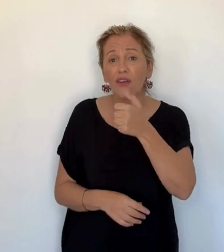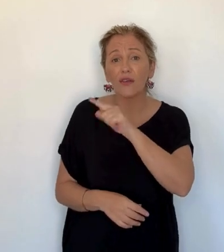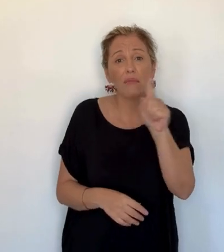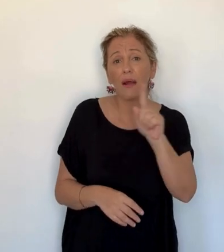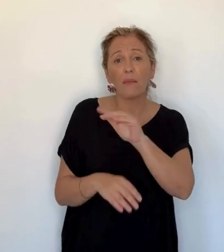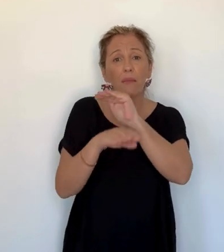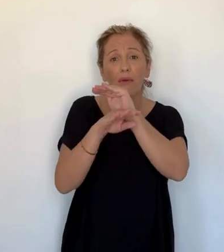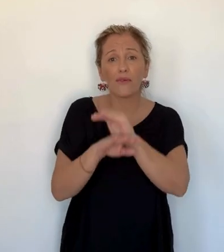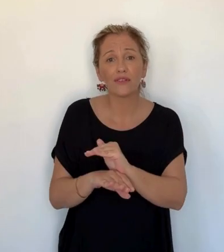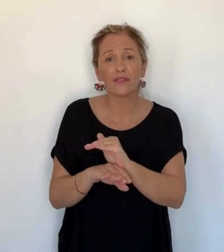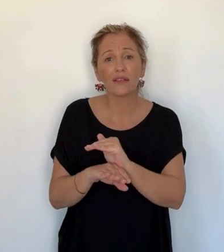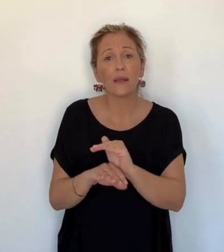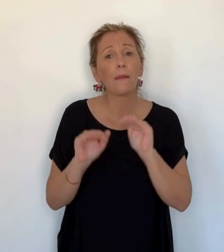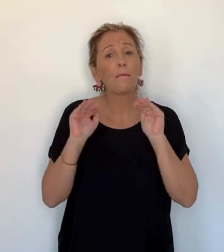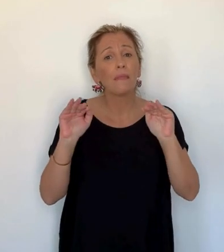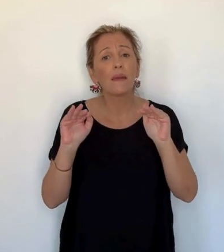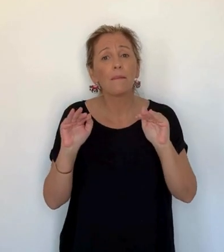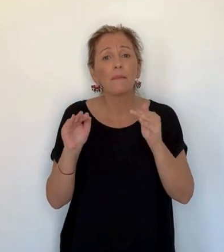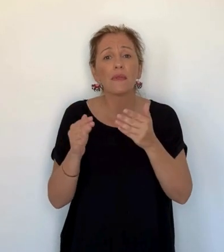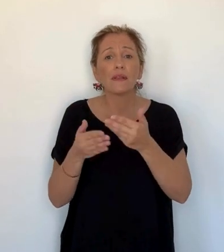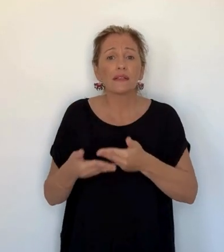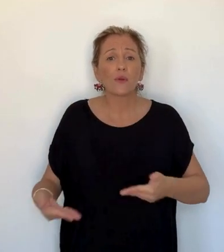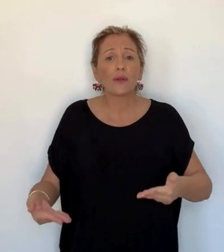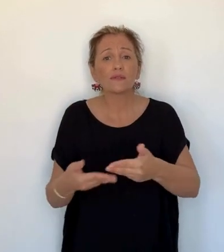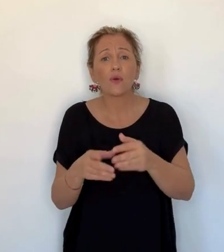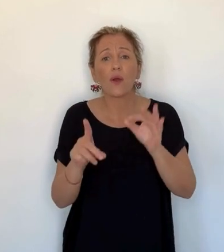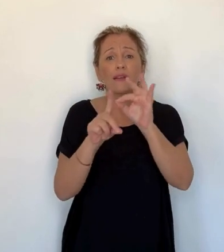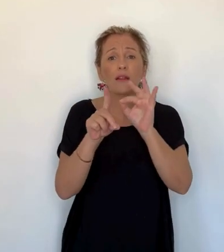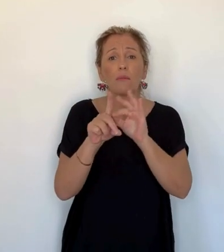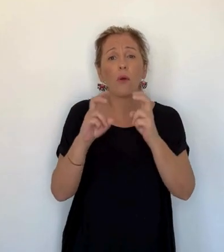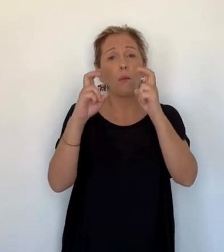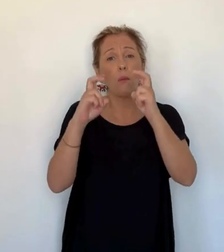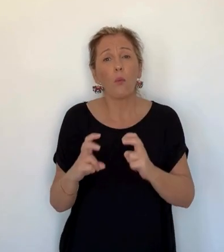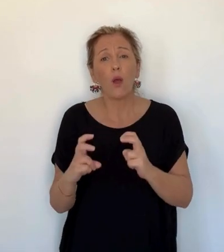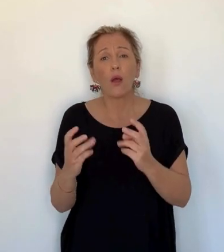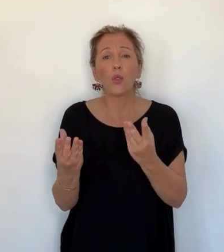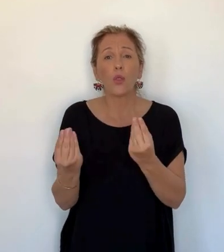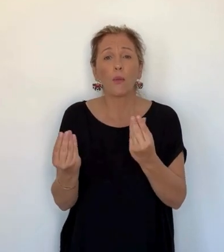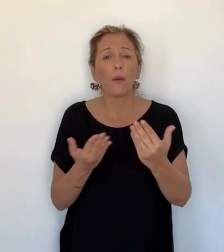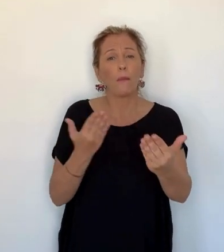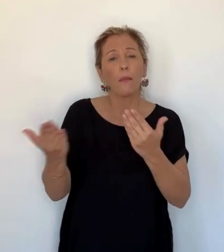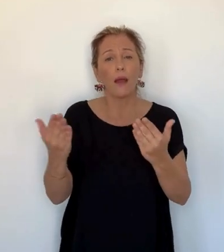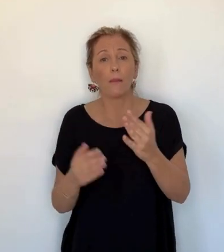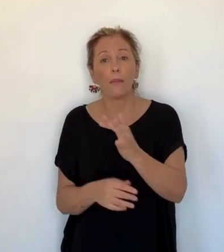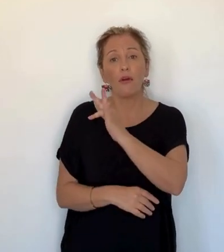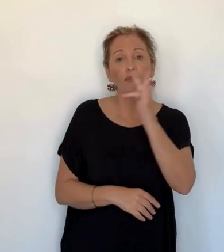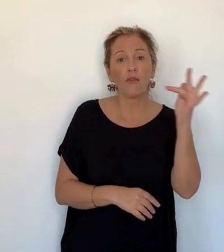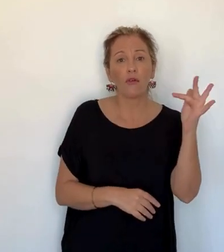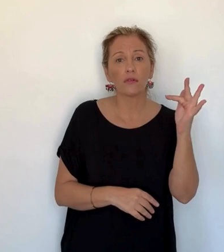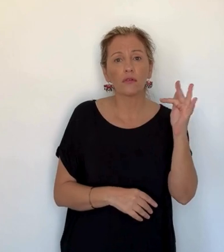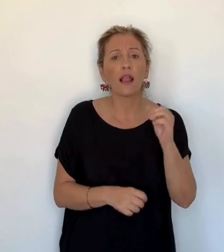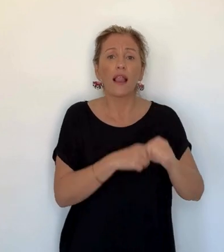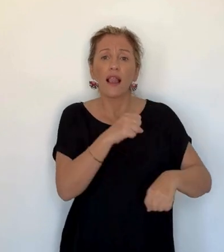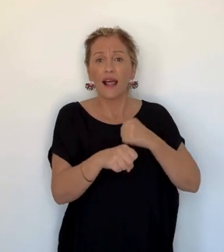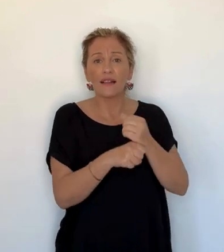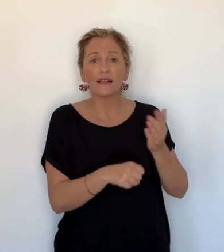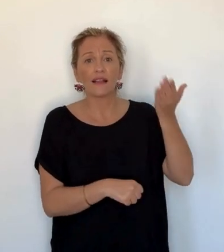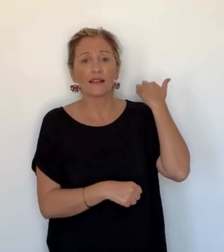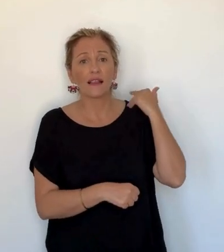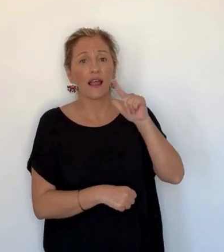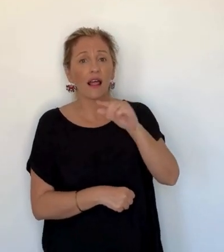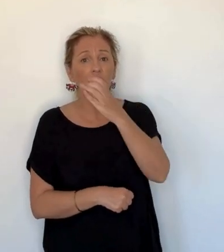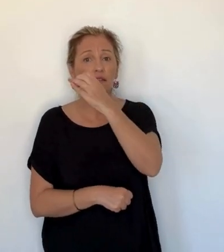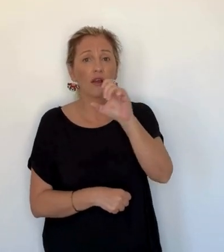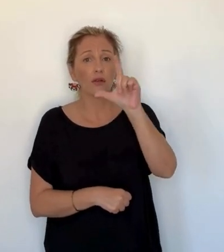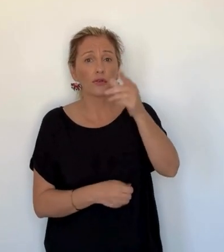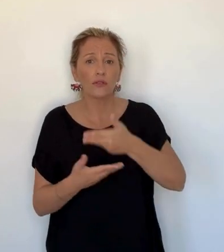conflits. Malgré ces efforts, la Corse est loin d'être immunisée, même si les cas signalés sont moins nombreux que sur le continent. L'an dernier, nous avons eu, pour être